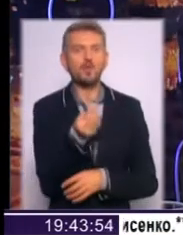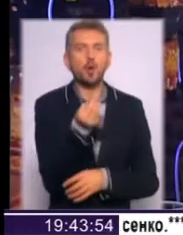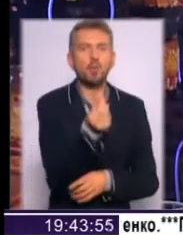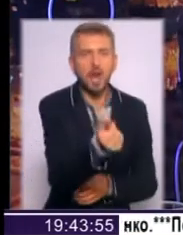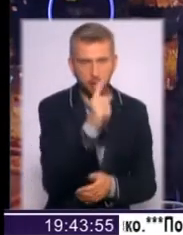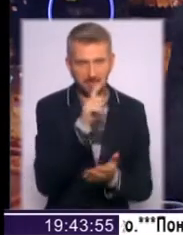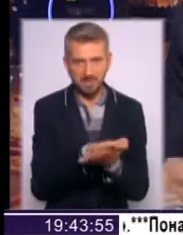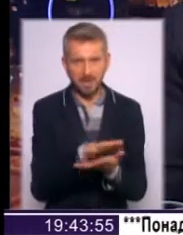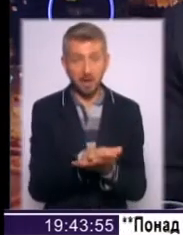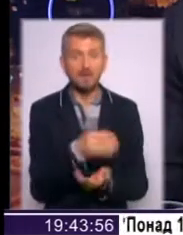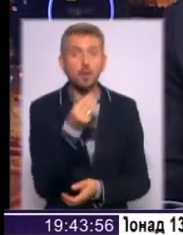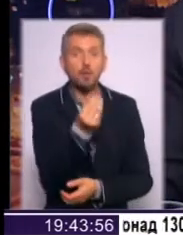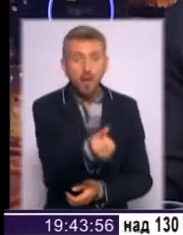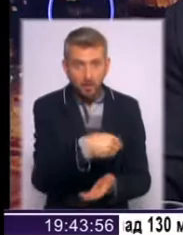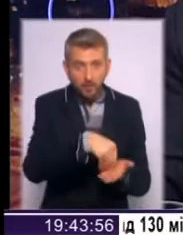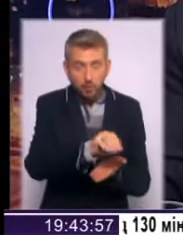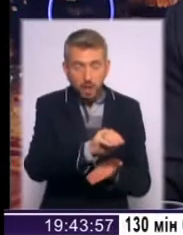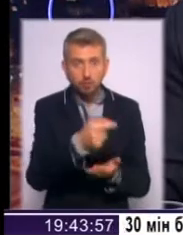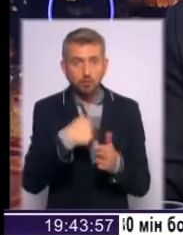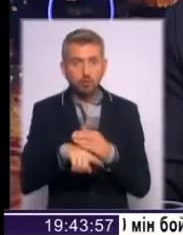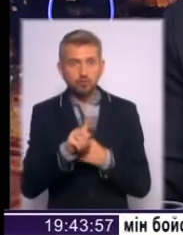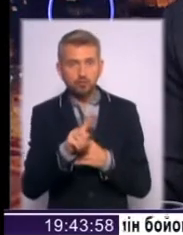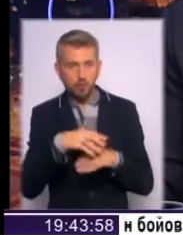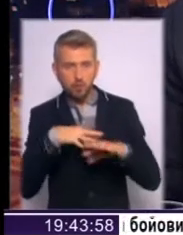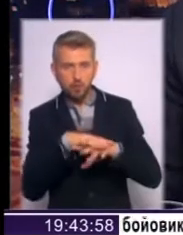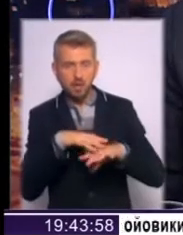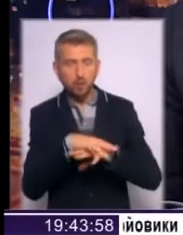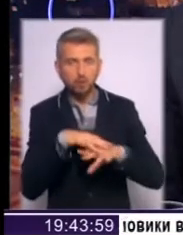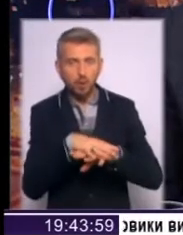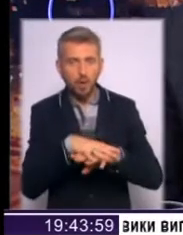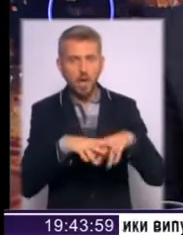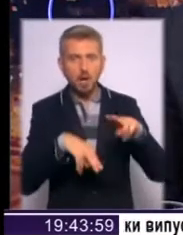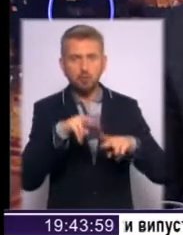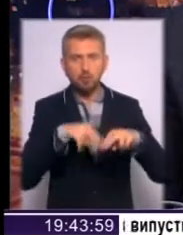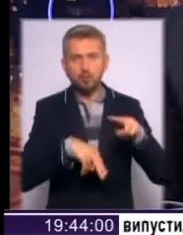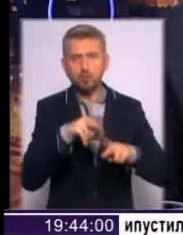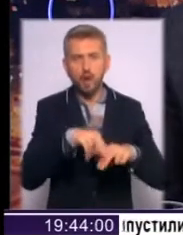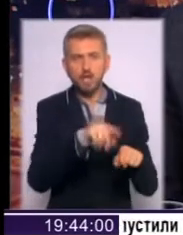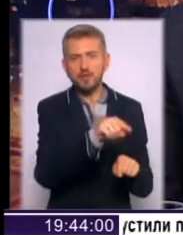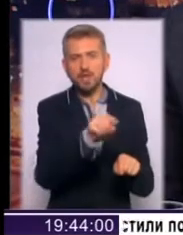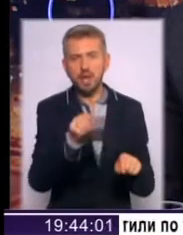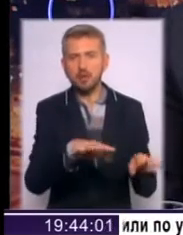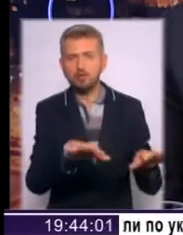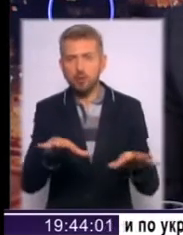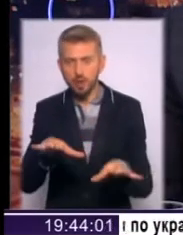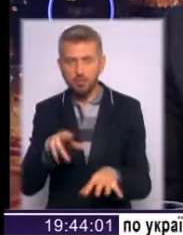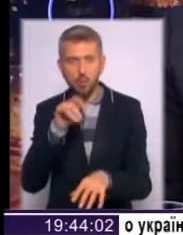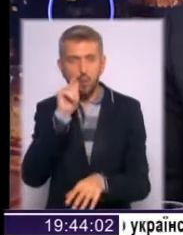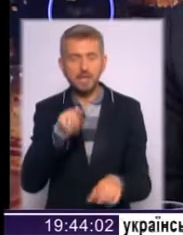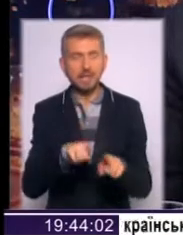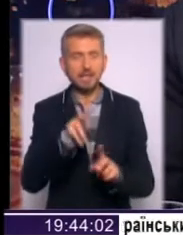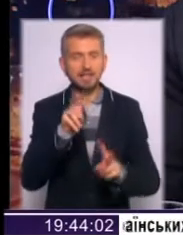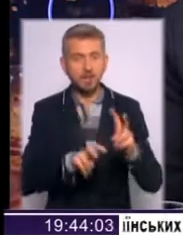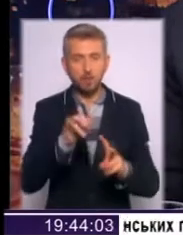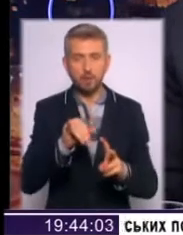його викупляють, це так, тому що йде розрахунок. Побудувати в деяких точках по країні таких заводів